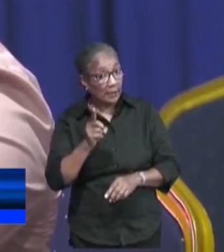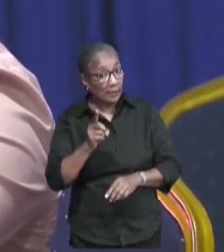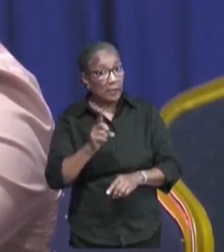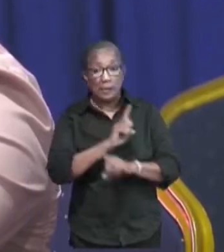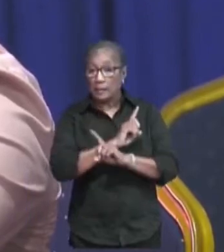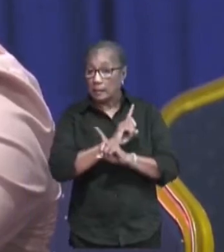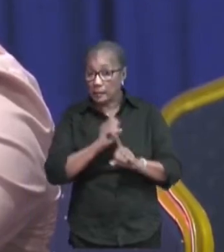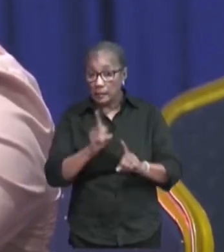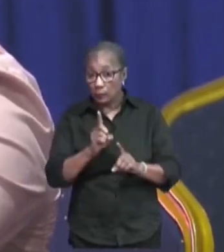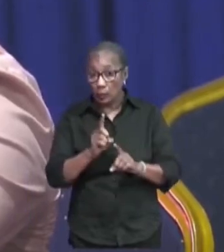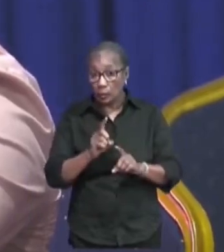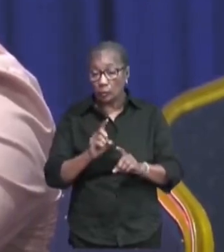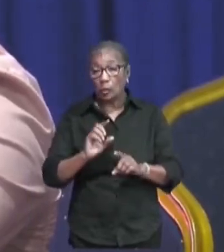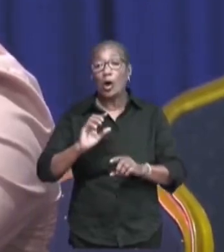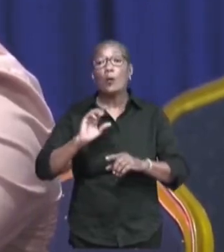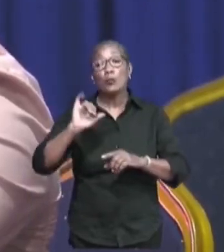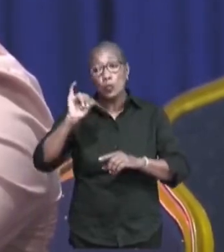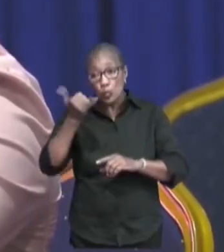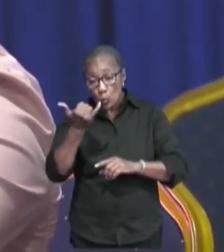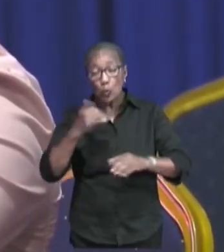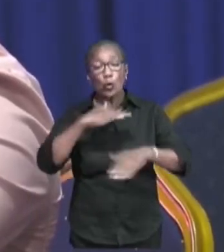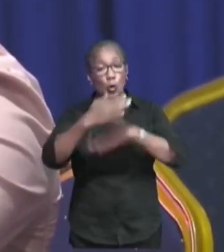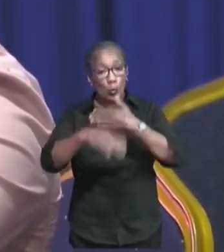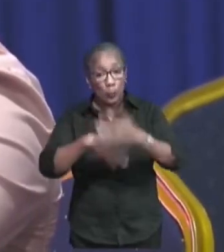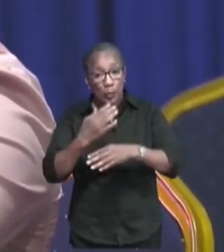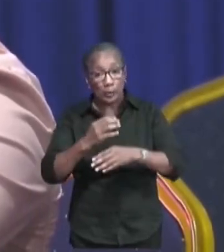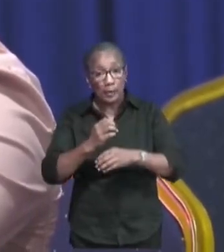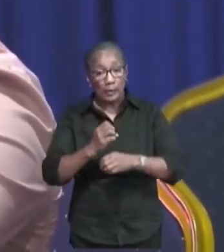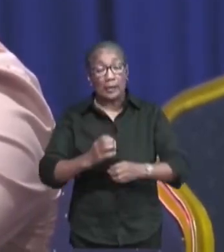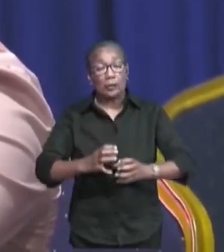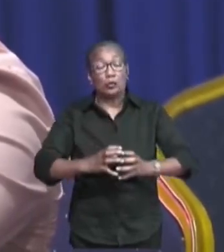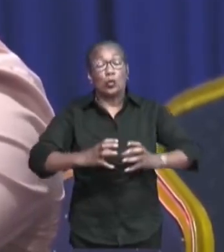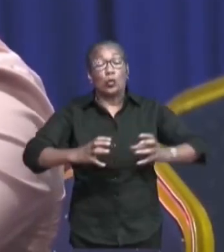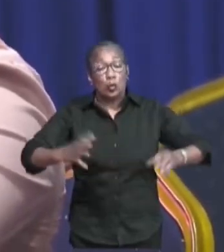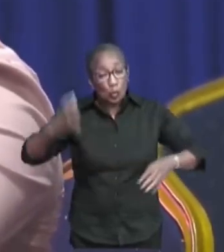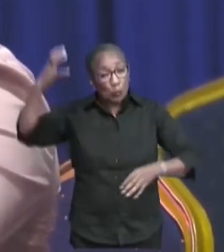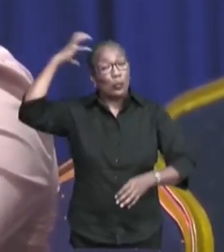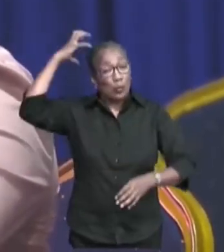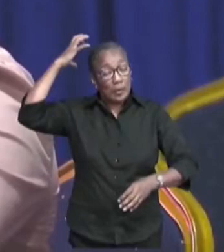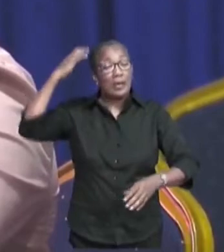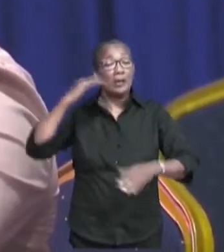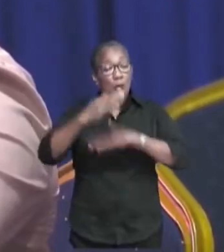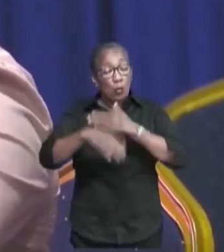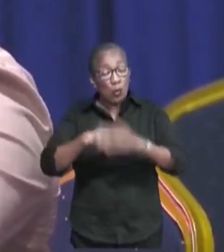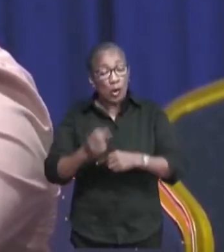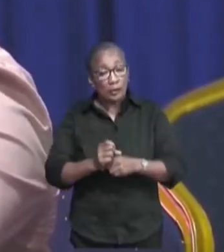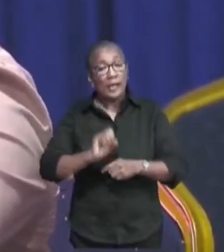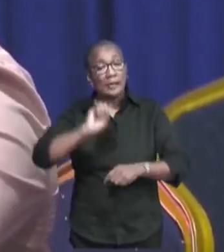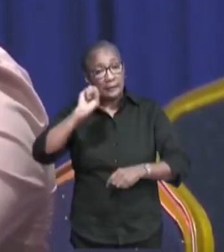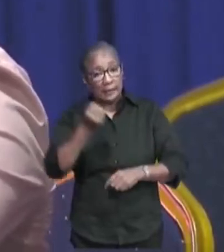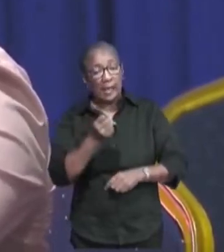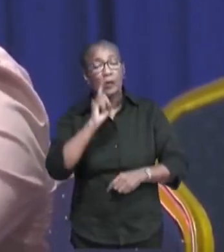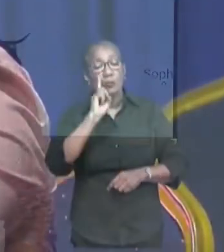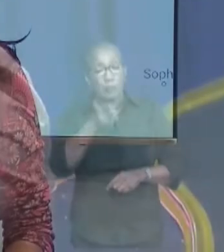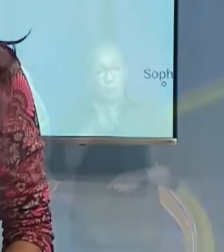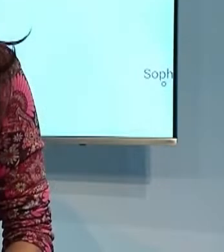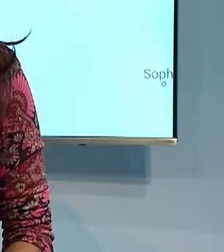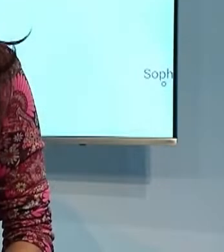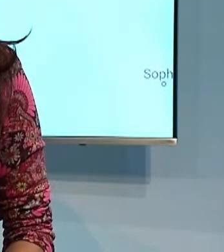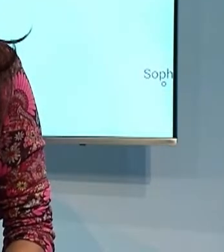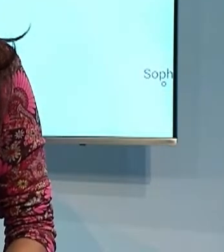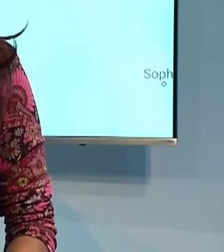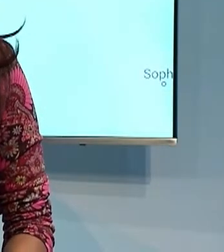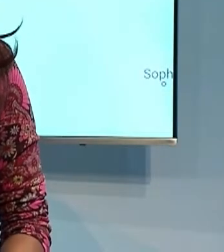ons niet te laten overkomen dat het echt wordt een heel groot probleem voor ons. Dus wij moesten dit doen.